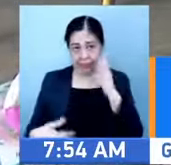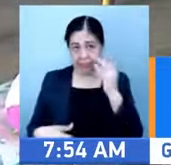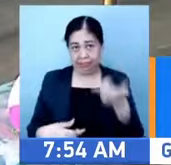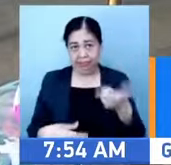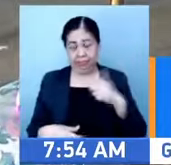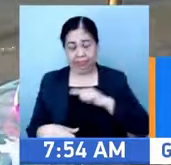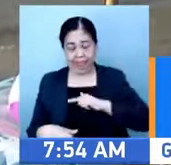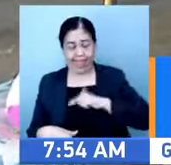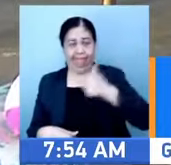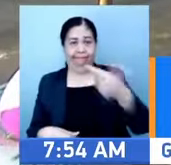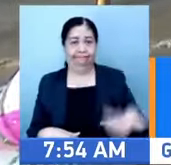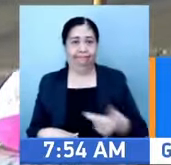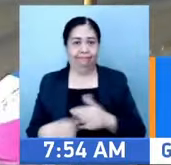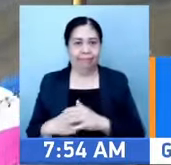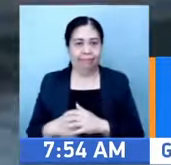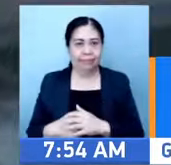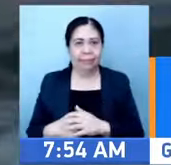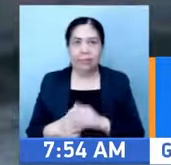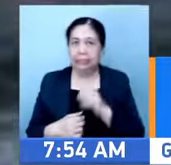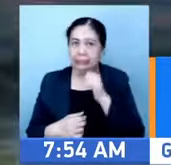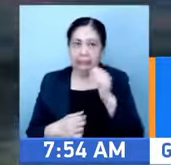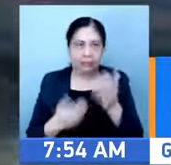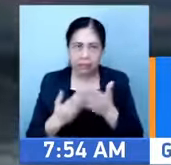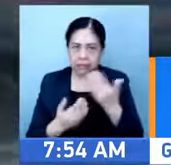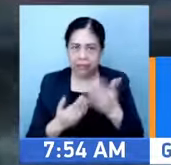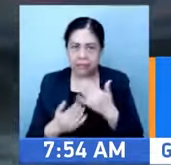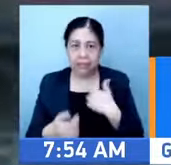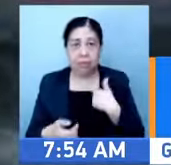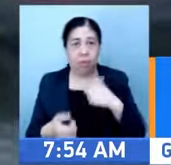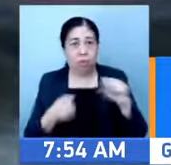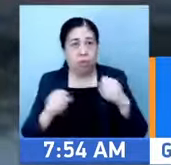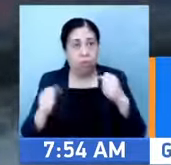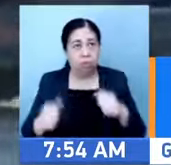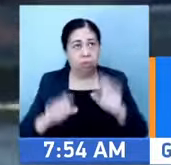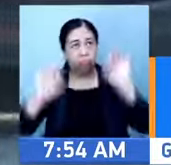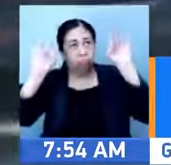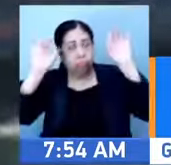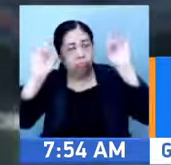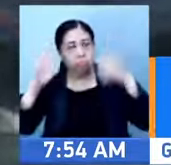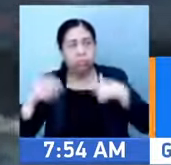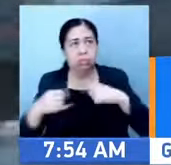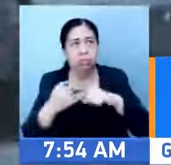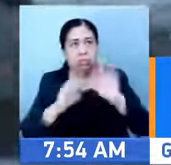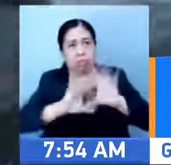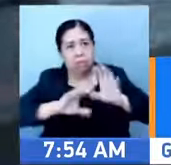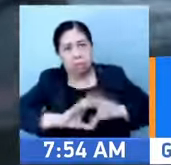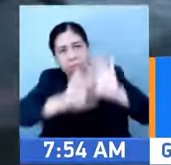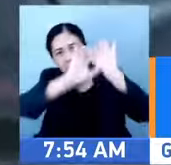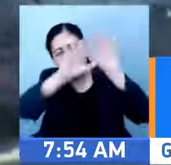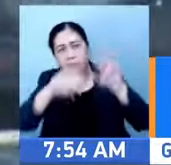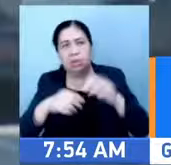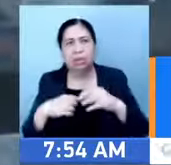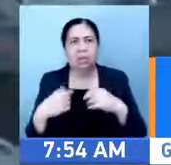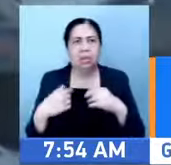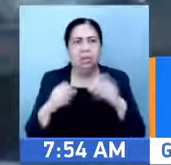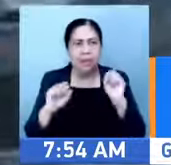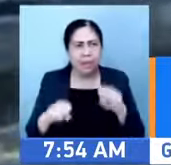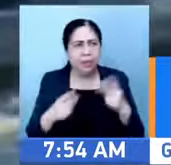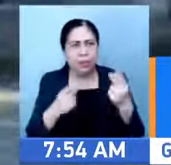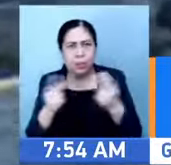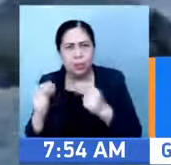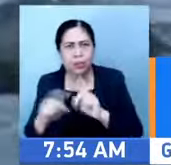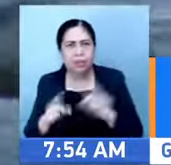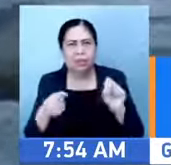hindi siya madali. Ako po ay isang atleta, nagva-volleyball po ako, nagba-basketball, name it, kaya kong gawin lahat. Pero itong bagay